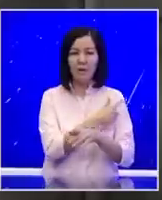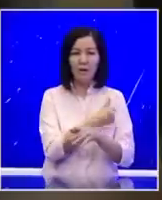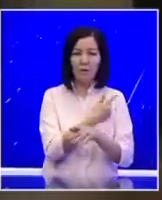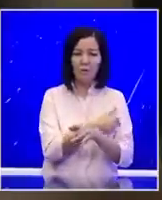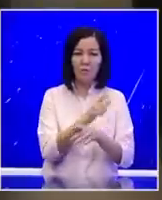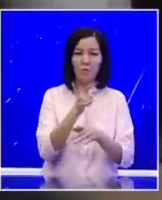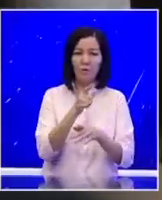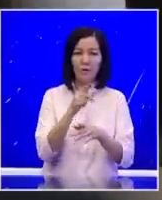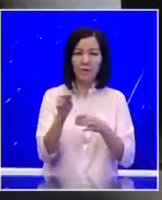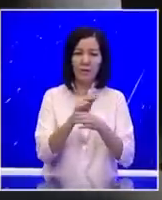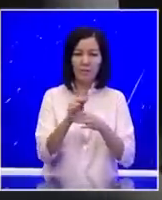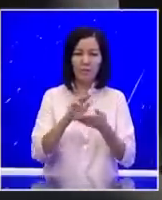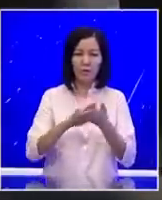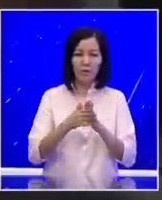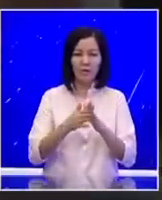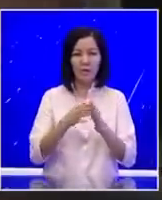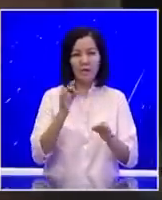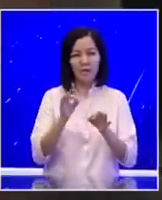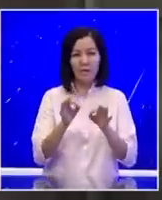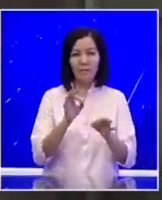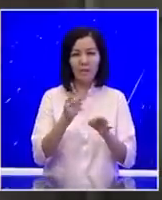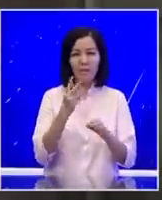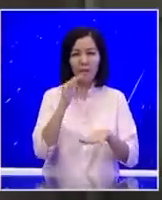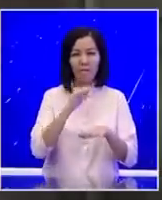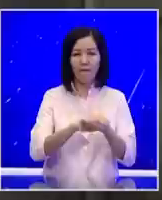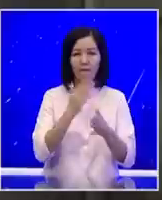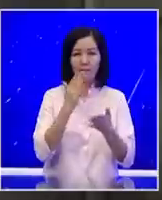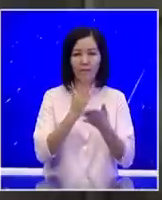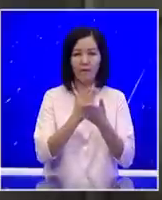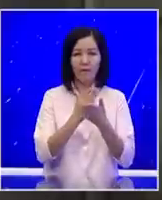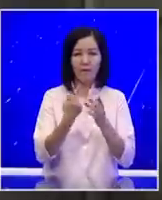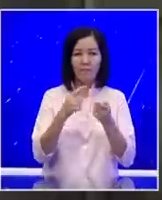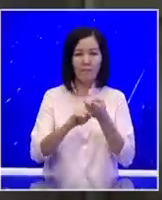жатыр, ол кісінің де жағдайы тұрақты. Екі факты бір-бірімен